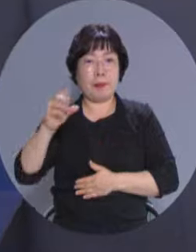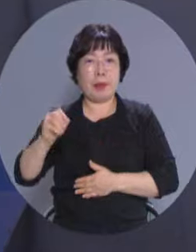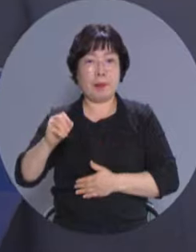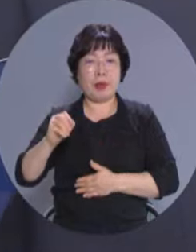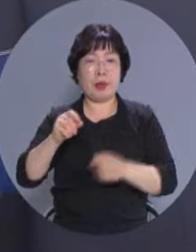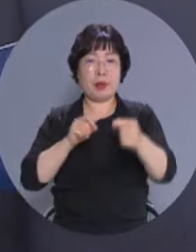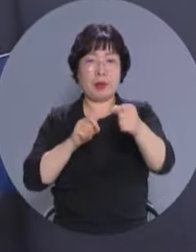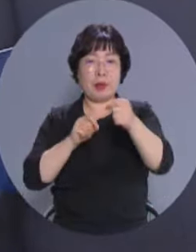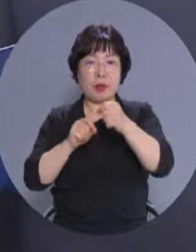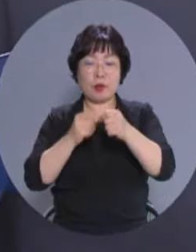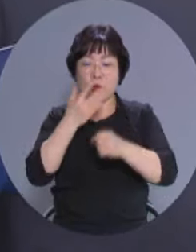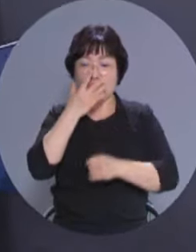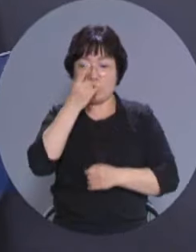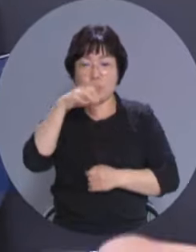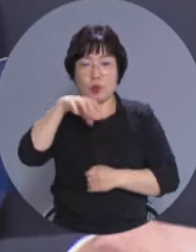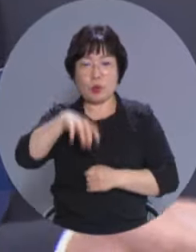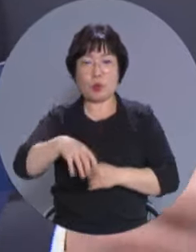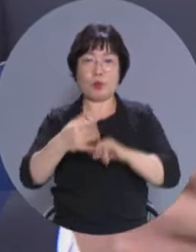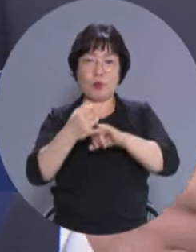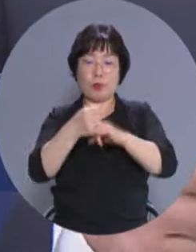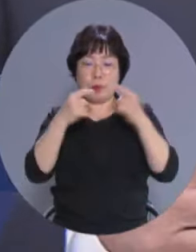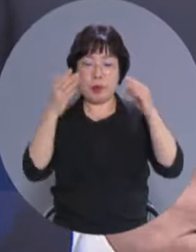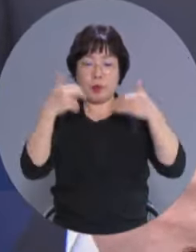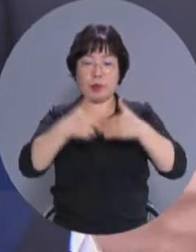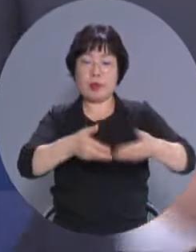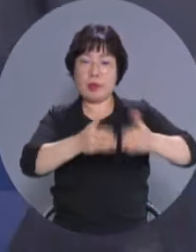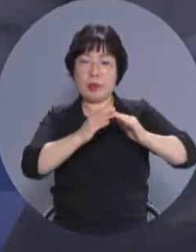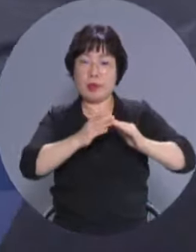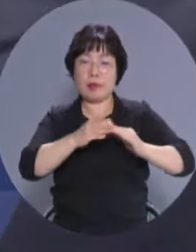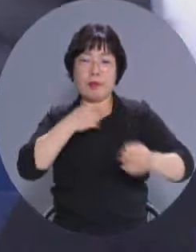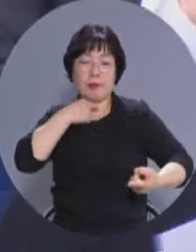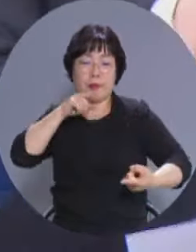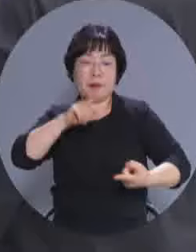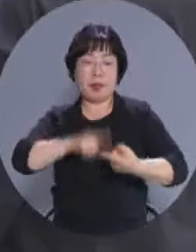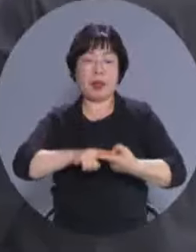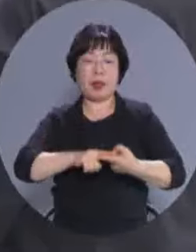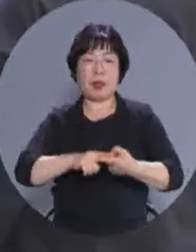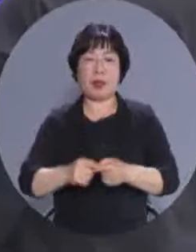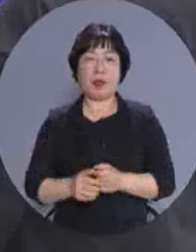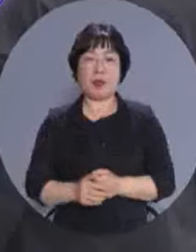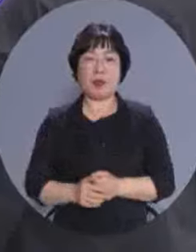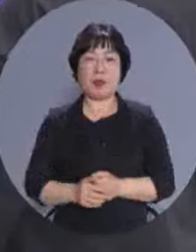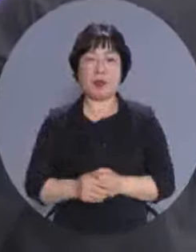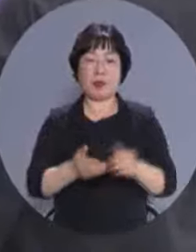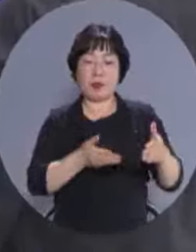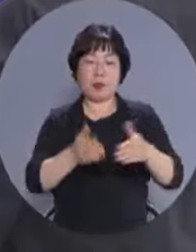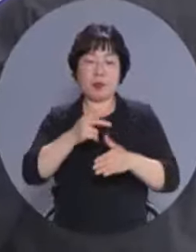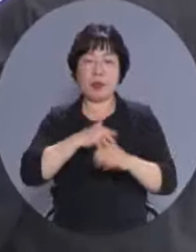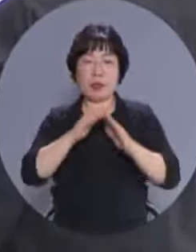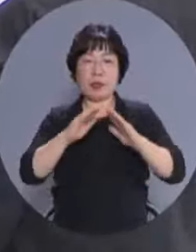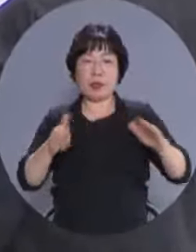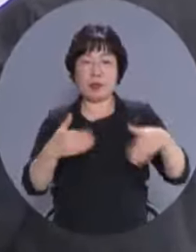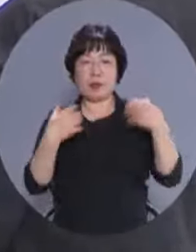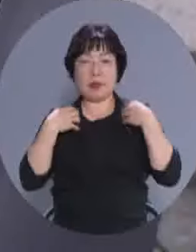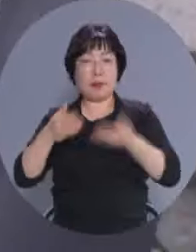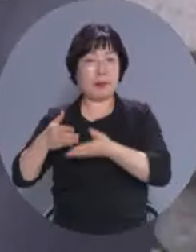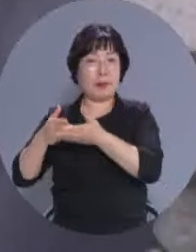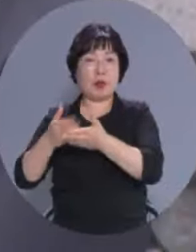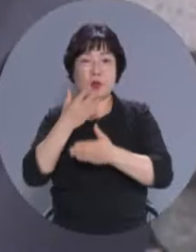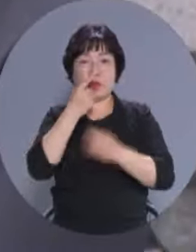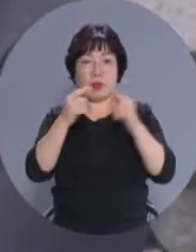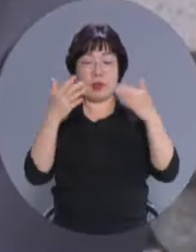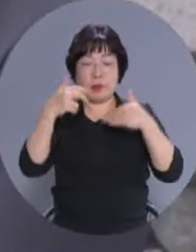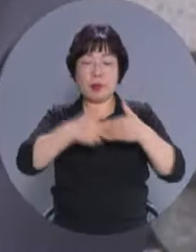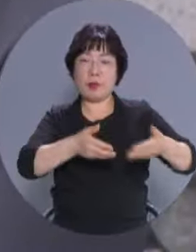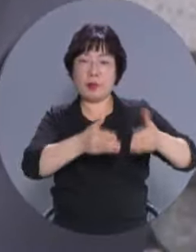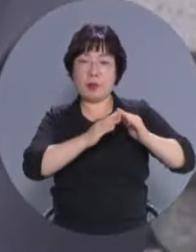이른다는 점도 순천이 의대 신설에 적합지임을 확신한다. 도의원들은 전라남도를 향해 순천대